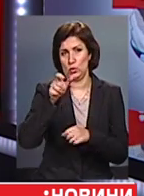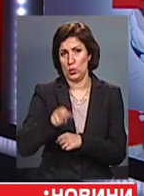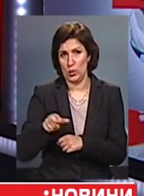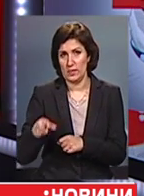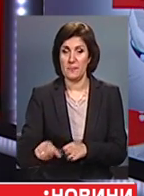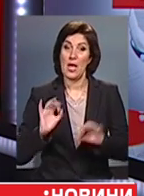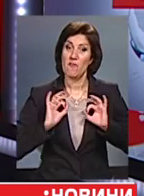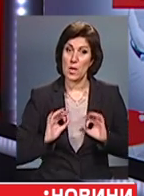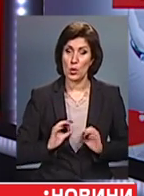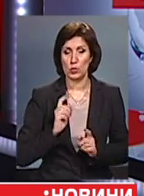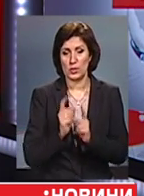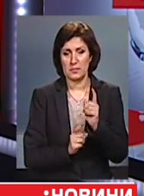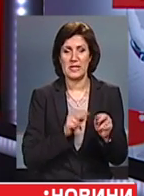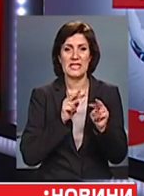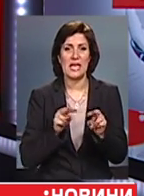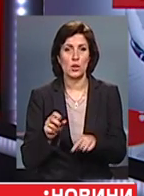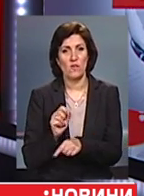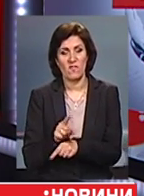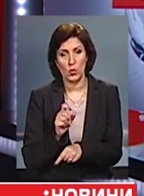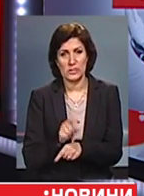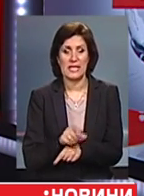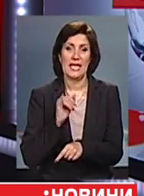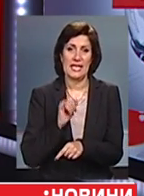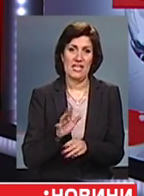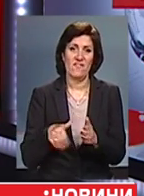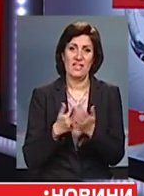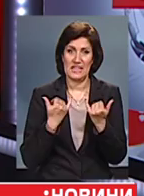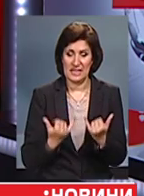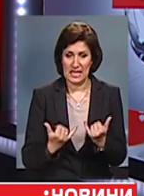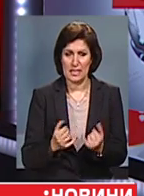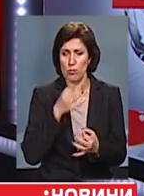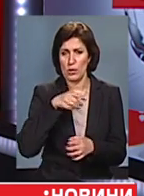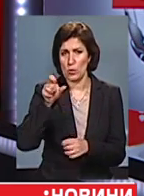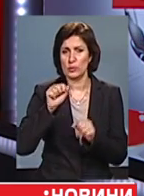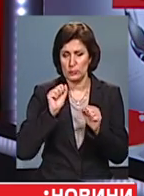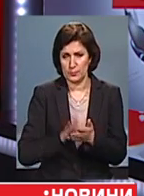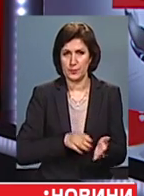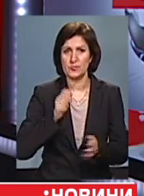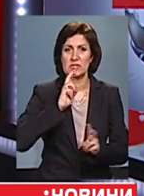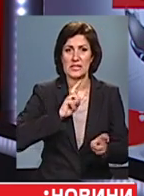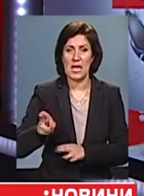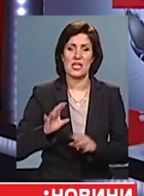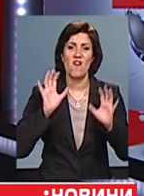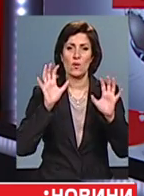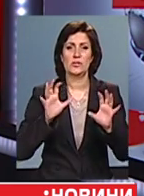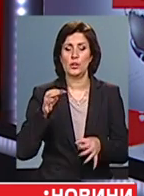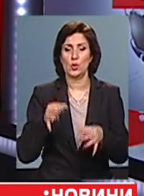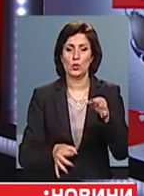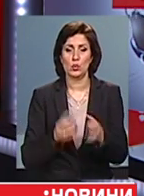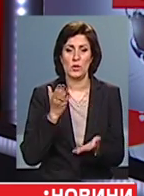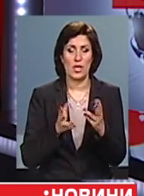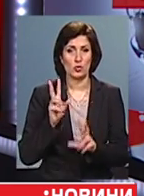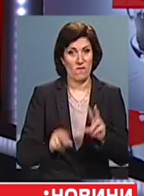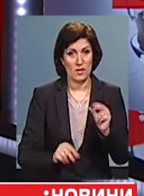з прокуратури змінять наглядові функції, а ще віднині будь-яка особа зможе подати скаргу до Конституційного